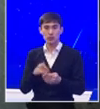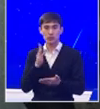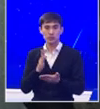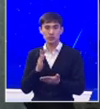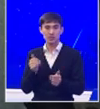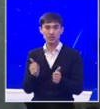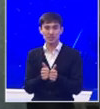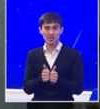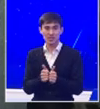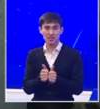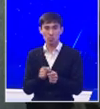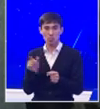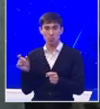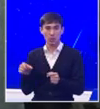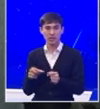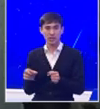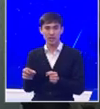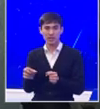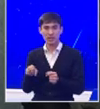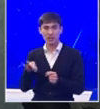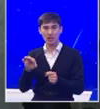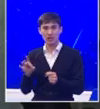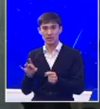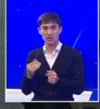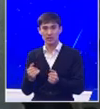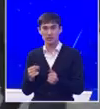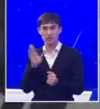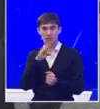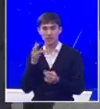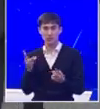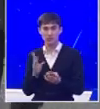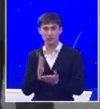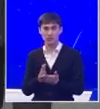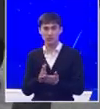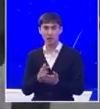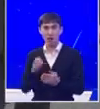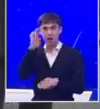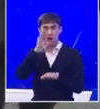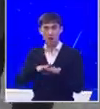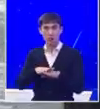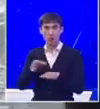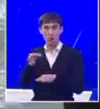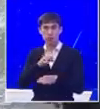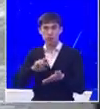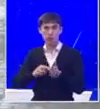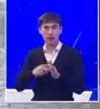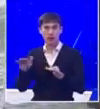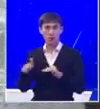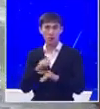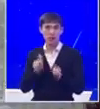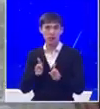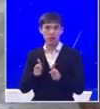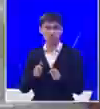прямо рядом протекает левый Талгар, оттуда нам нужен водовод. Аким области планы одобрил, заверил в поддержке и